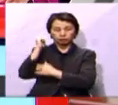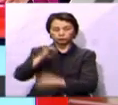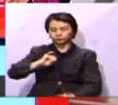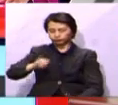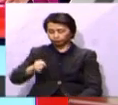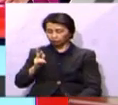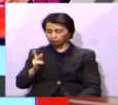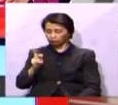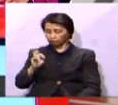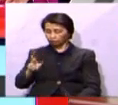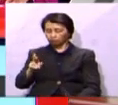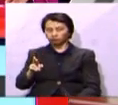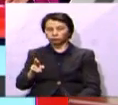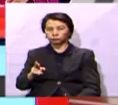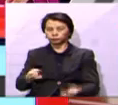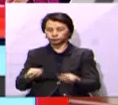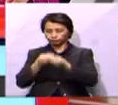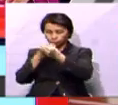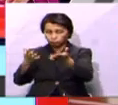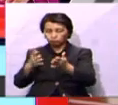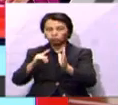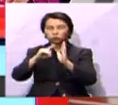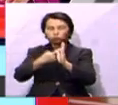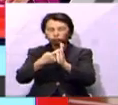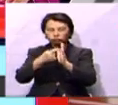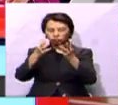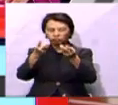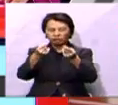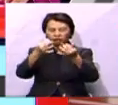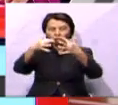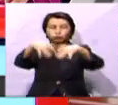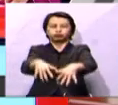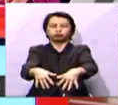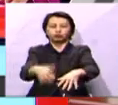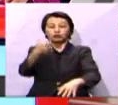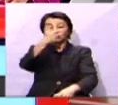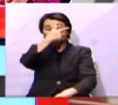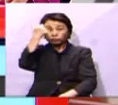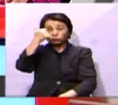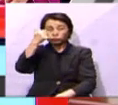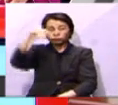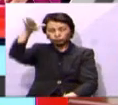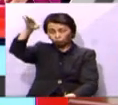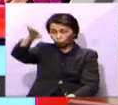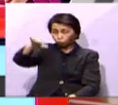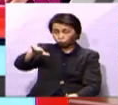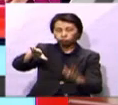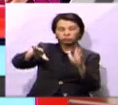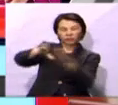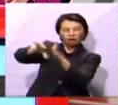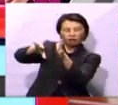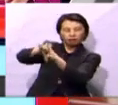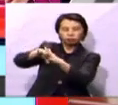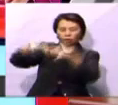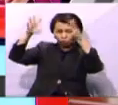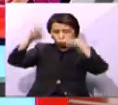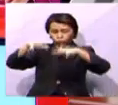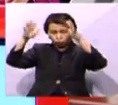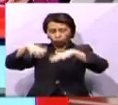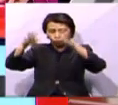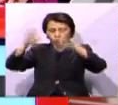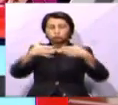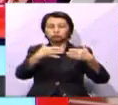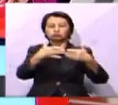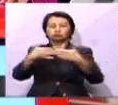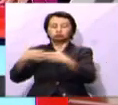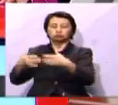Raya JKR memaklumkan punca kejadian disebabkan kegagalan cerun tambak akibat hakisan air hujan yang